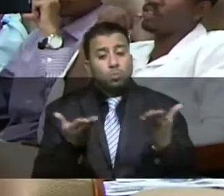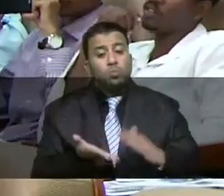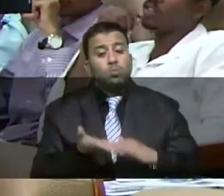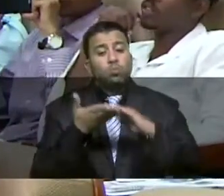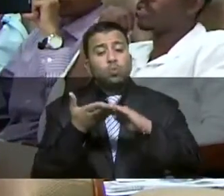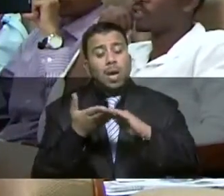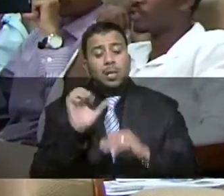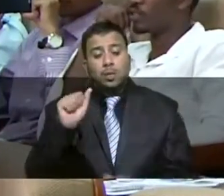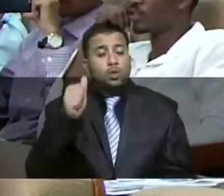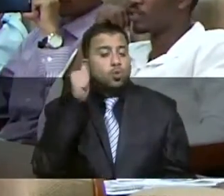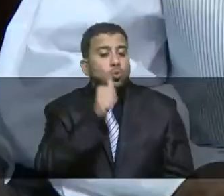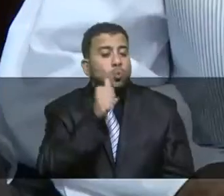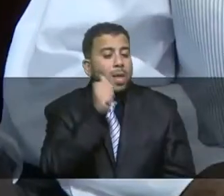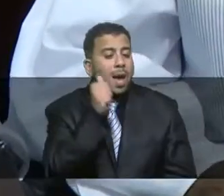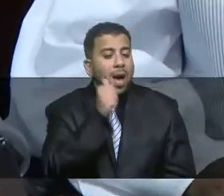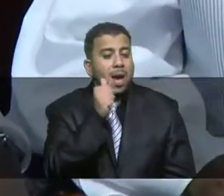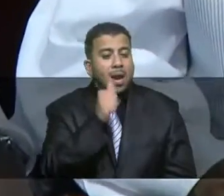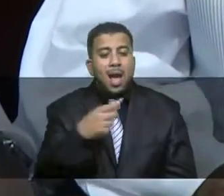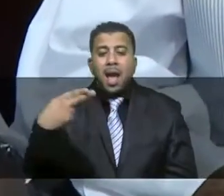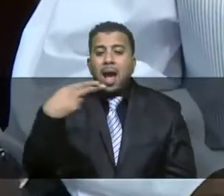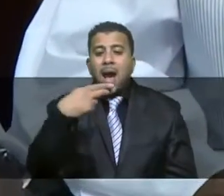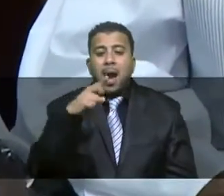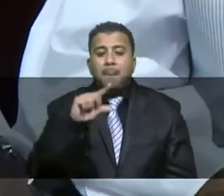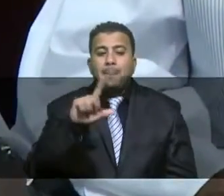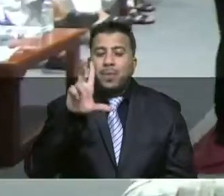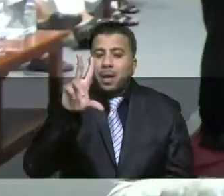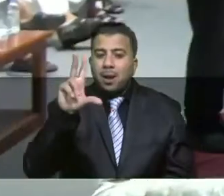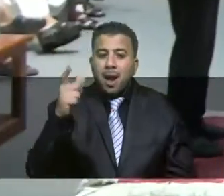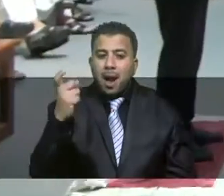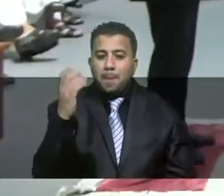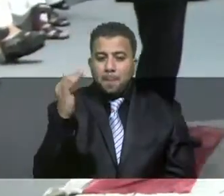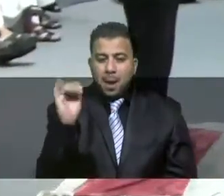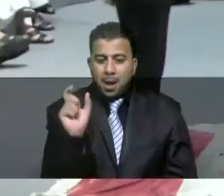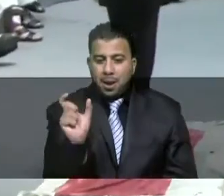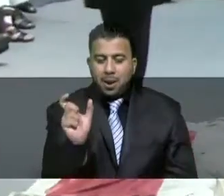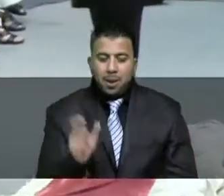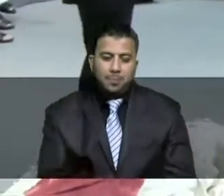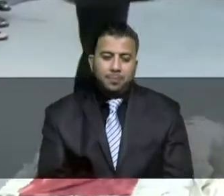رئيس الجمهورية السودانية عبد الرحمن الصادق المهدي.